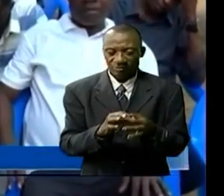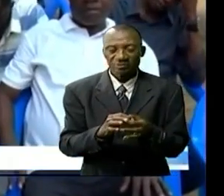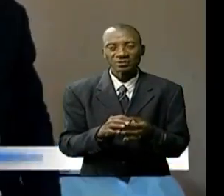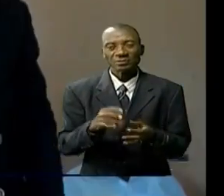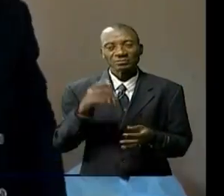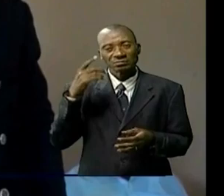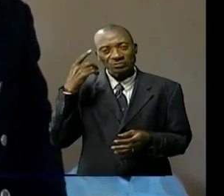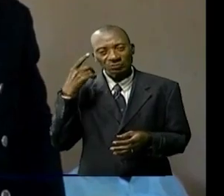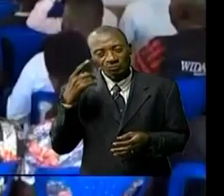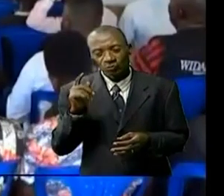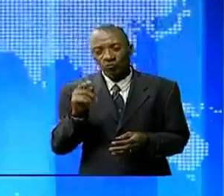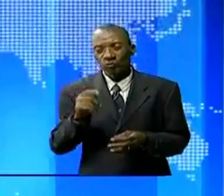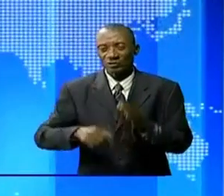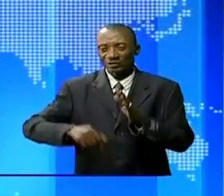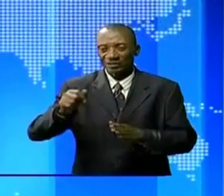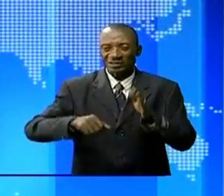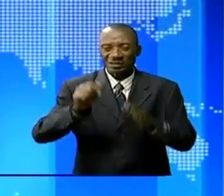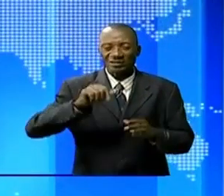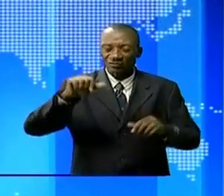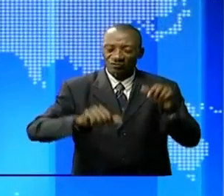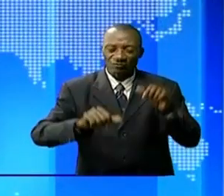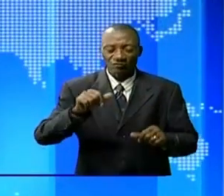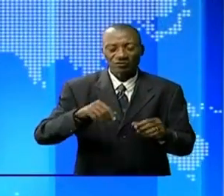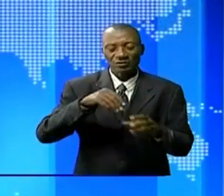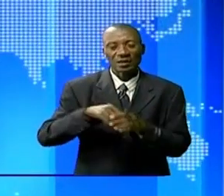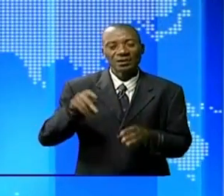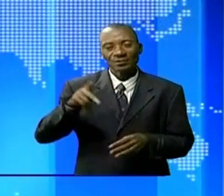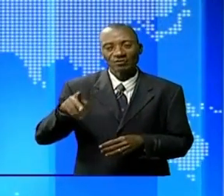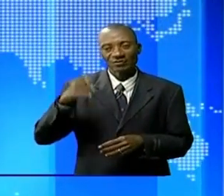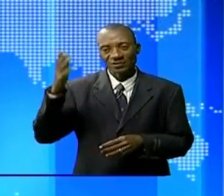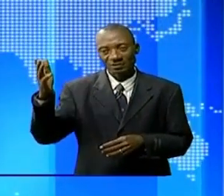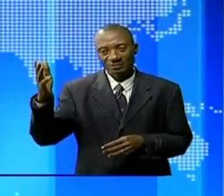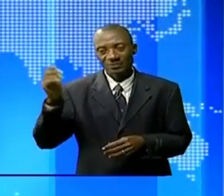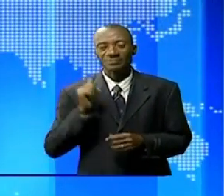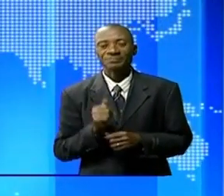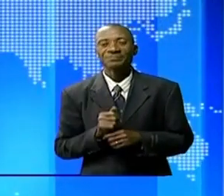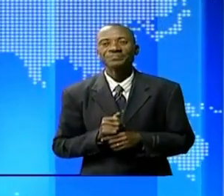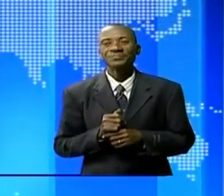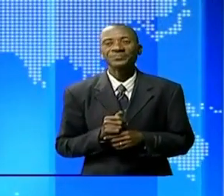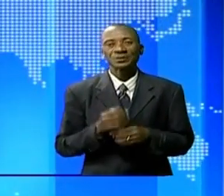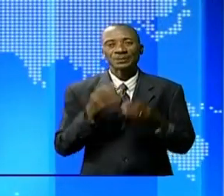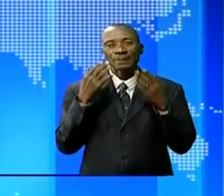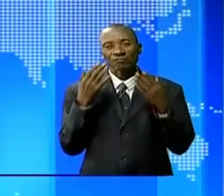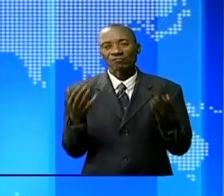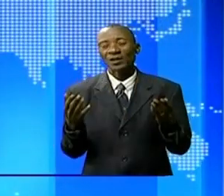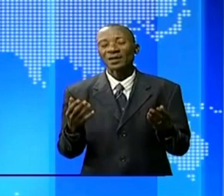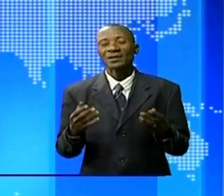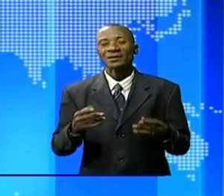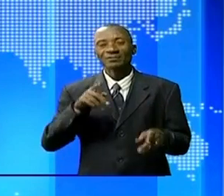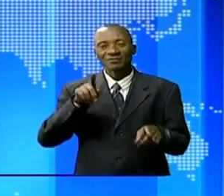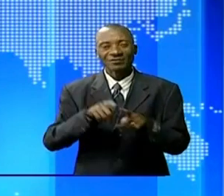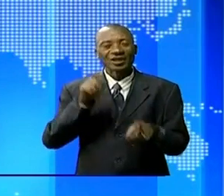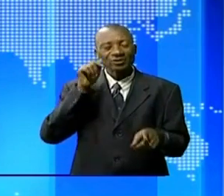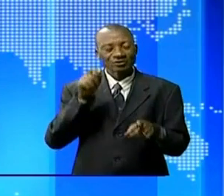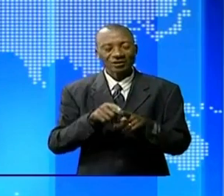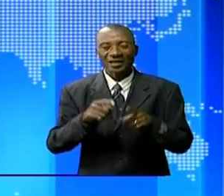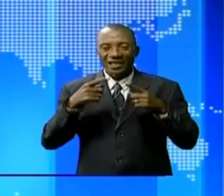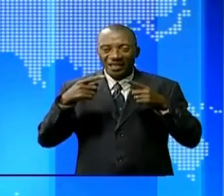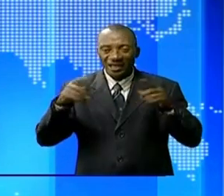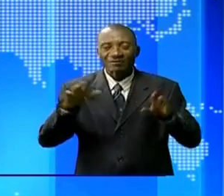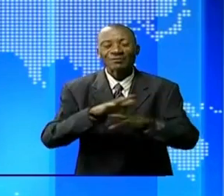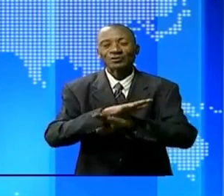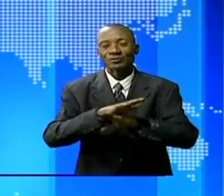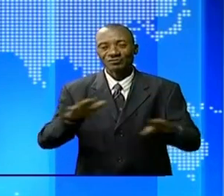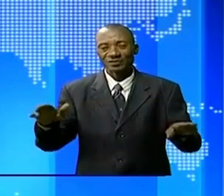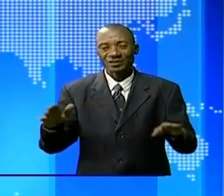la turballe c'était donc là l'essentiel de l'actualité pour ses 19 heures un journal écrit